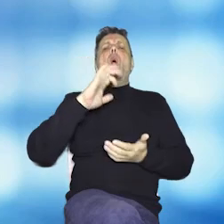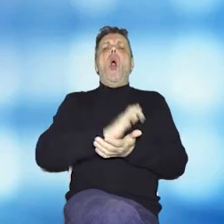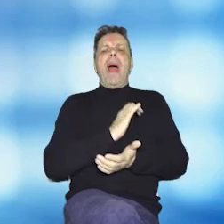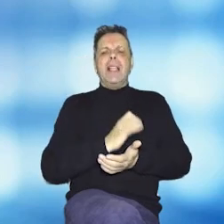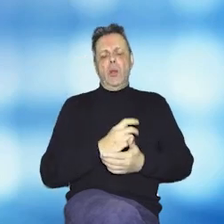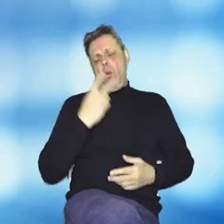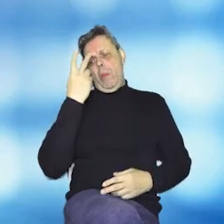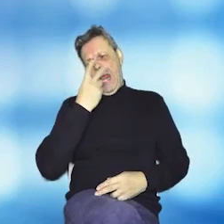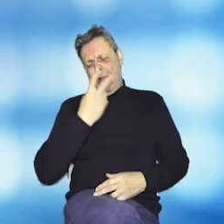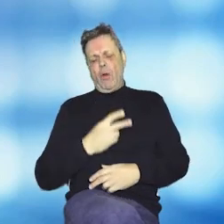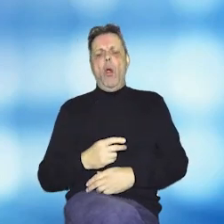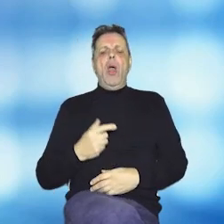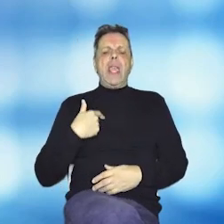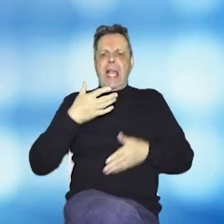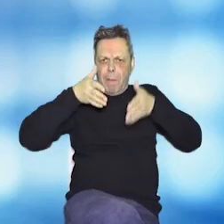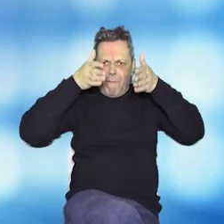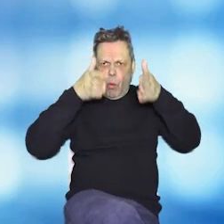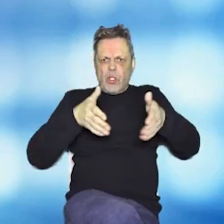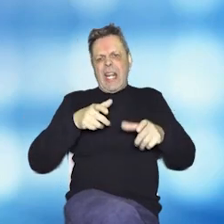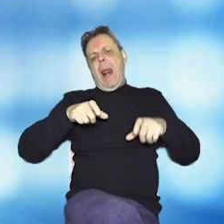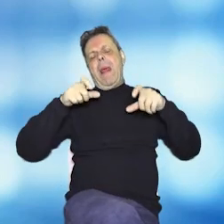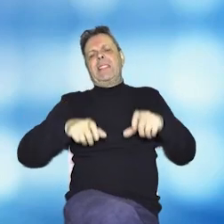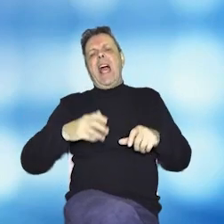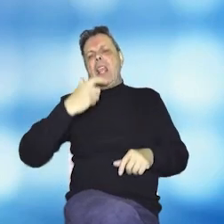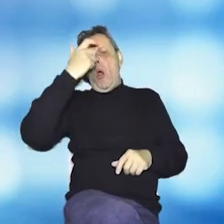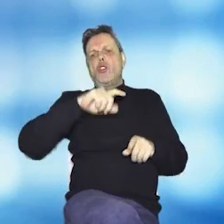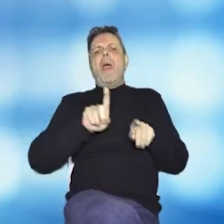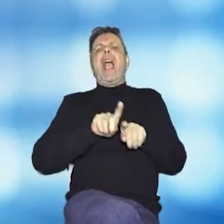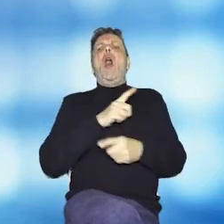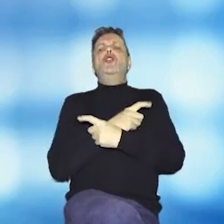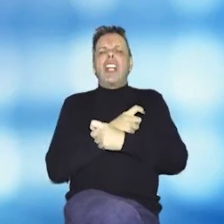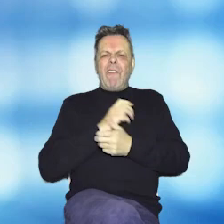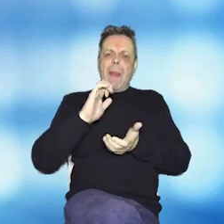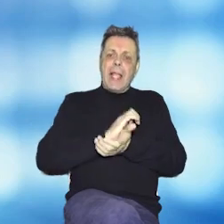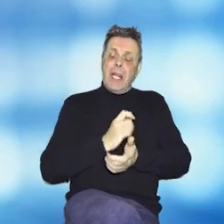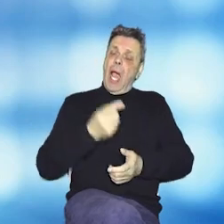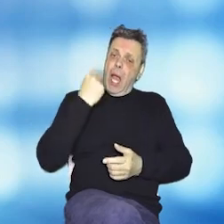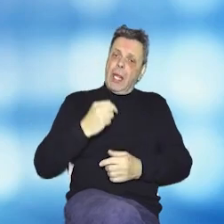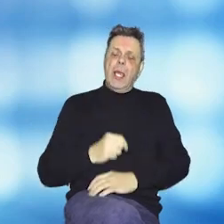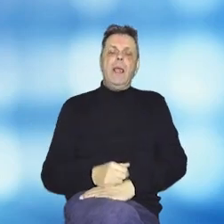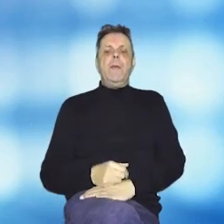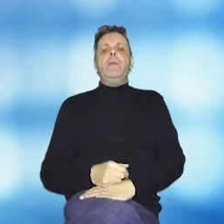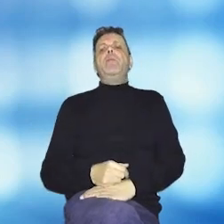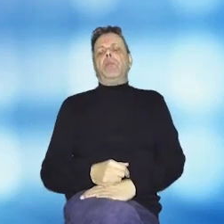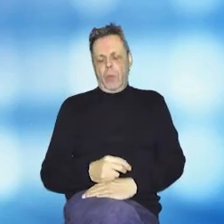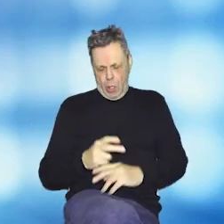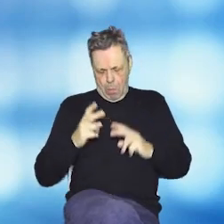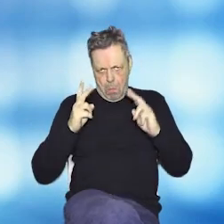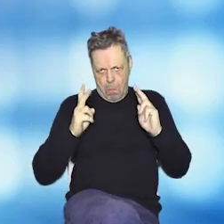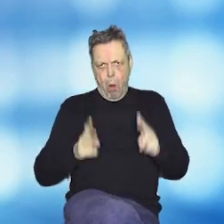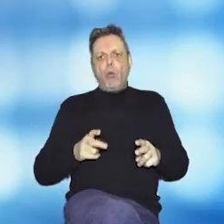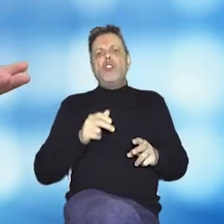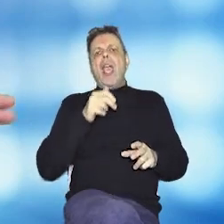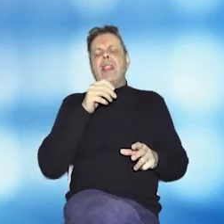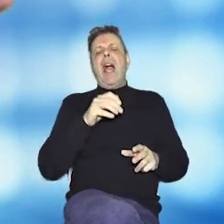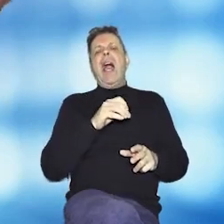nasilju, naravno da sam fokusirana na starije osobe kao žrtve nasilja, međutim, apsolutno je moguće da